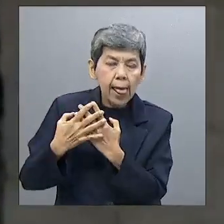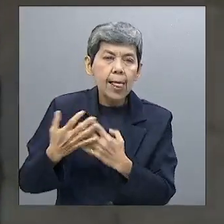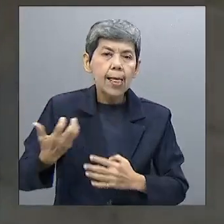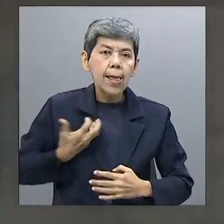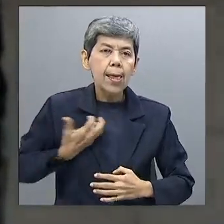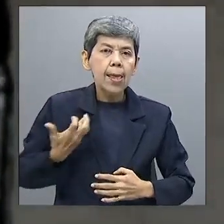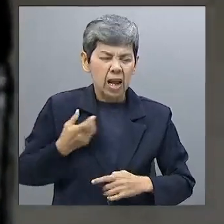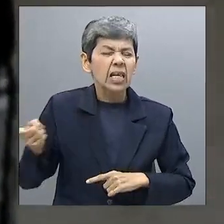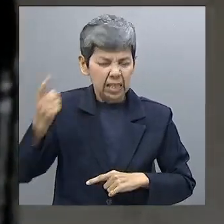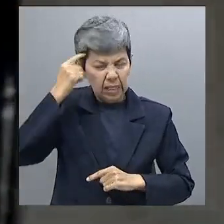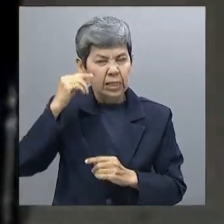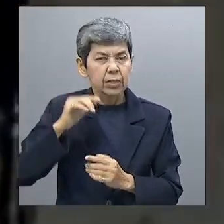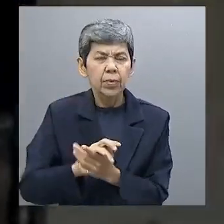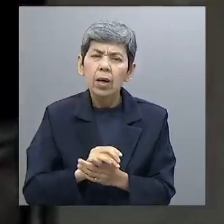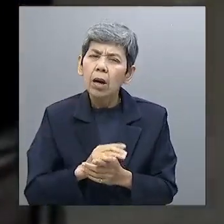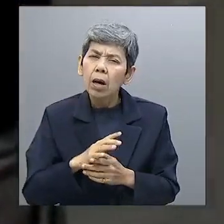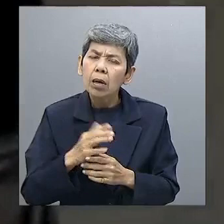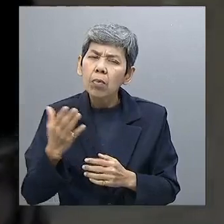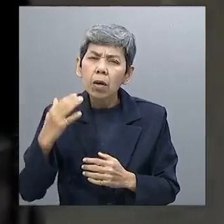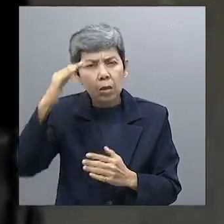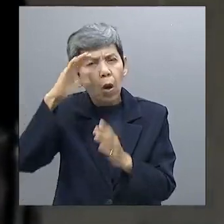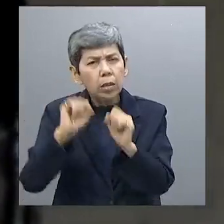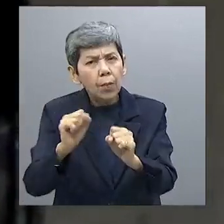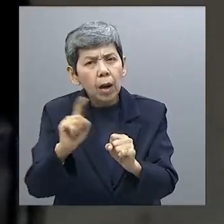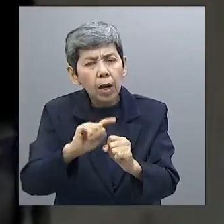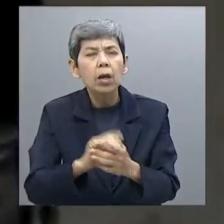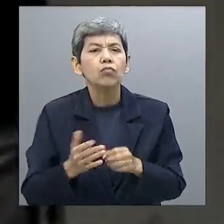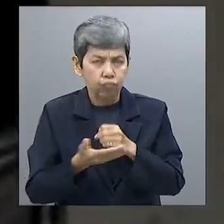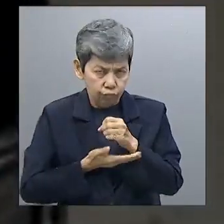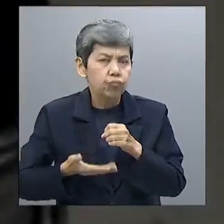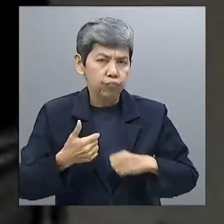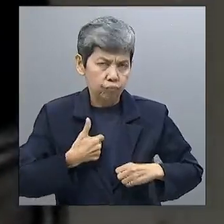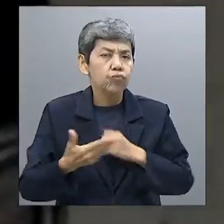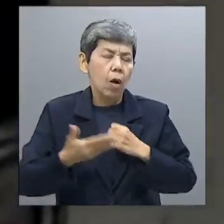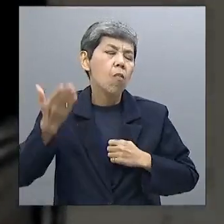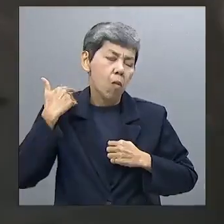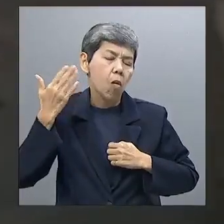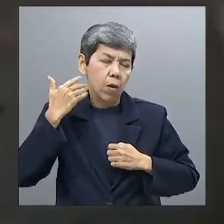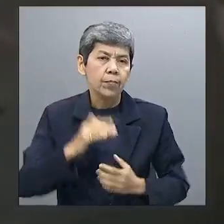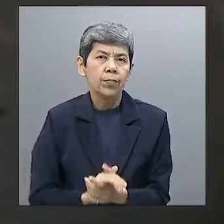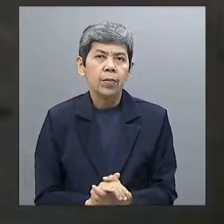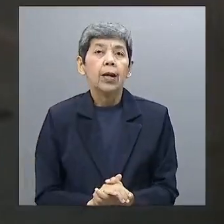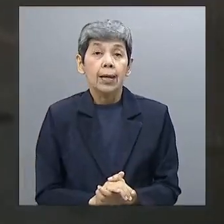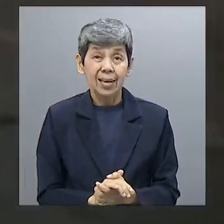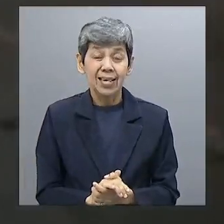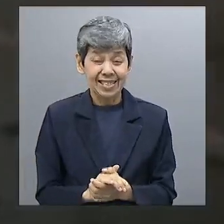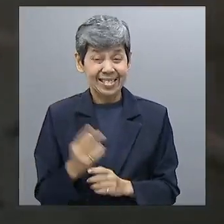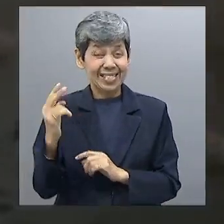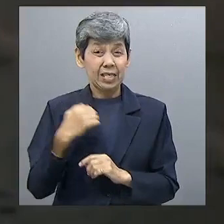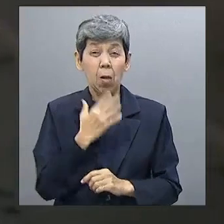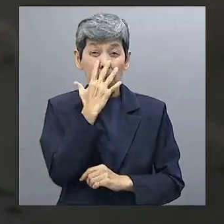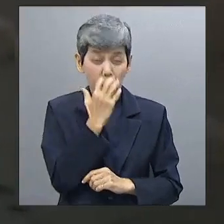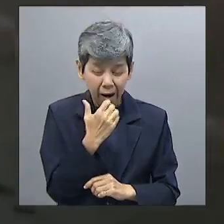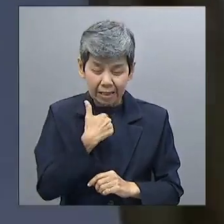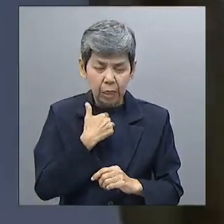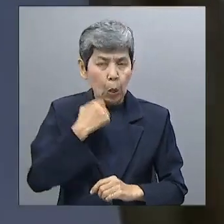แค้น ใช่ใช่ คดีอะไรคดีอะไรจำได้ไหม ผมโดนจับคดียาเสพติดครับ ก็เท่ากับว่าฝ่ายผู้เสียหายเนี่ย